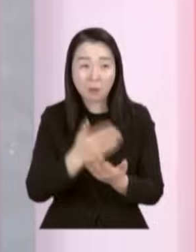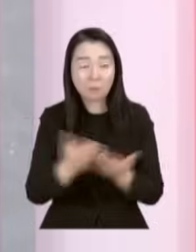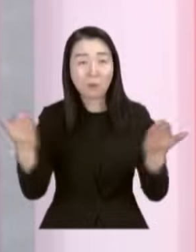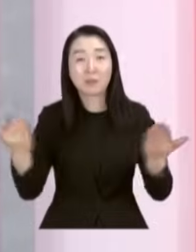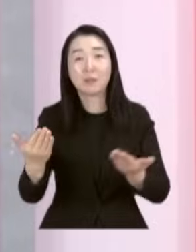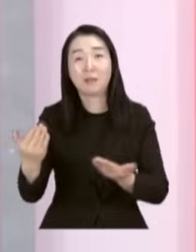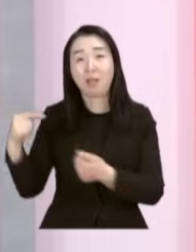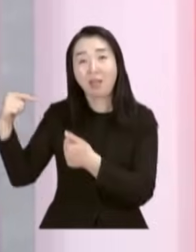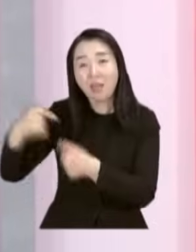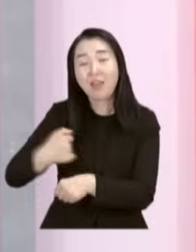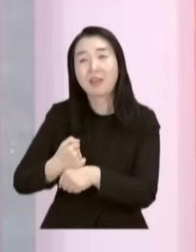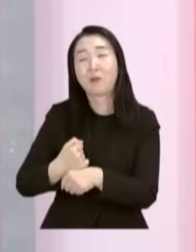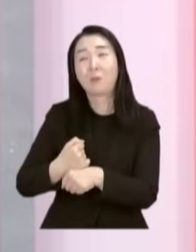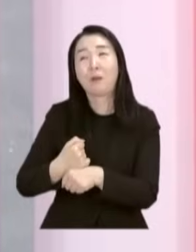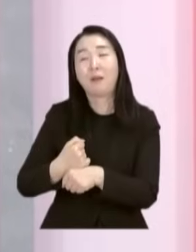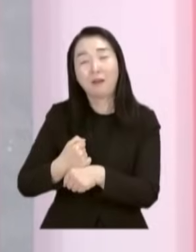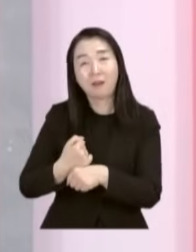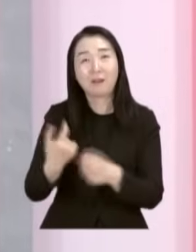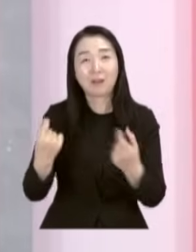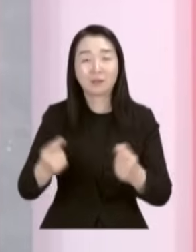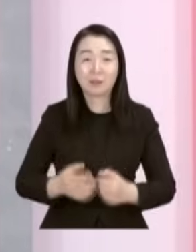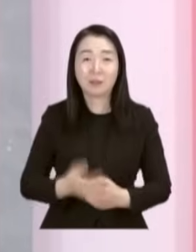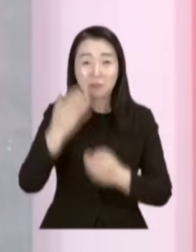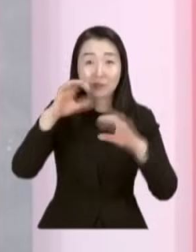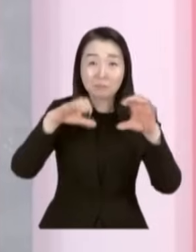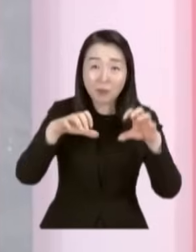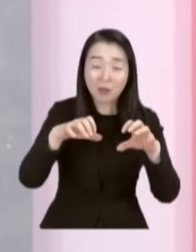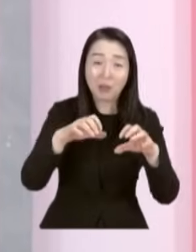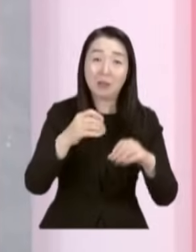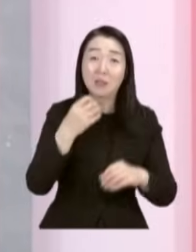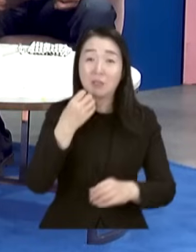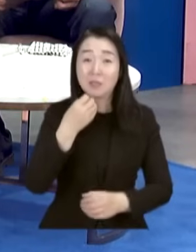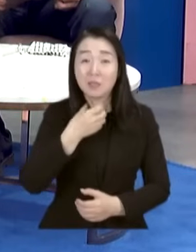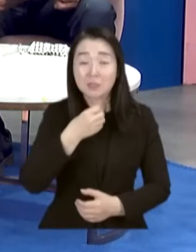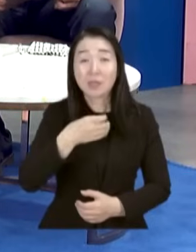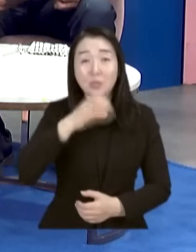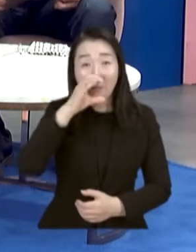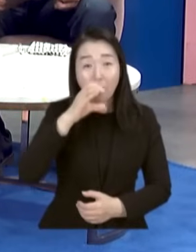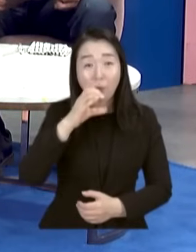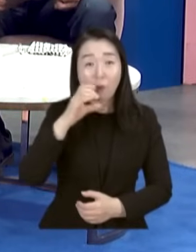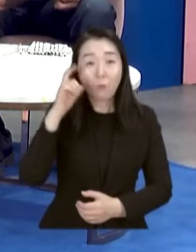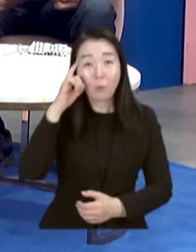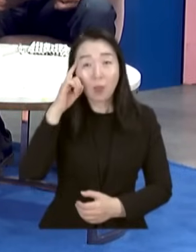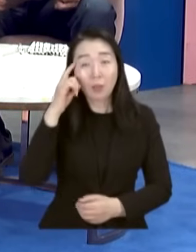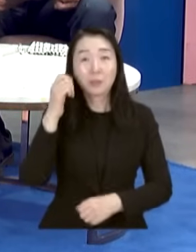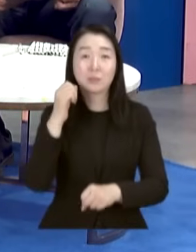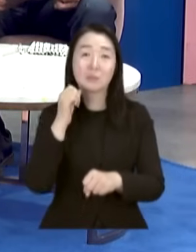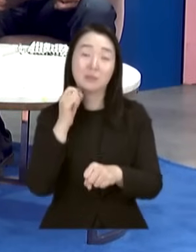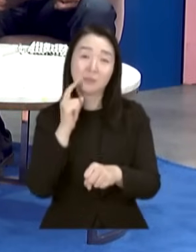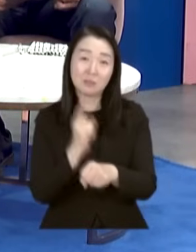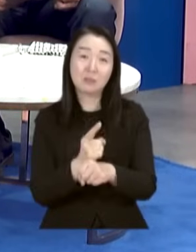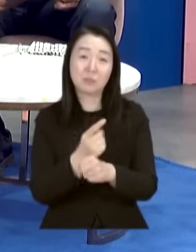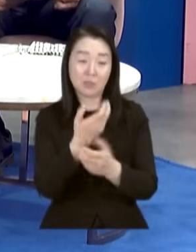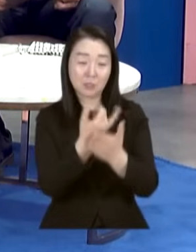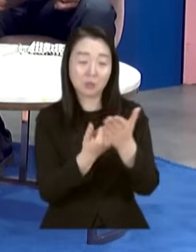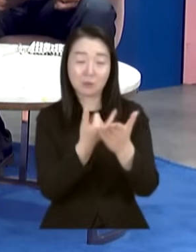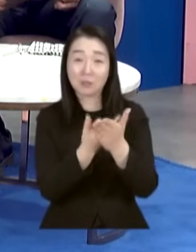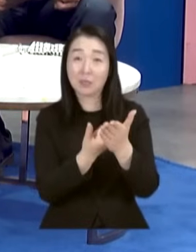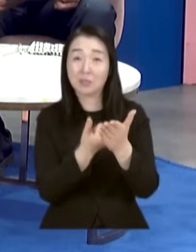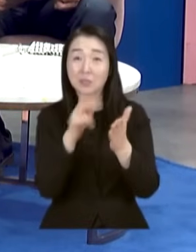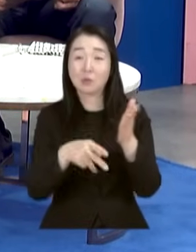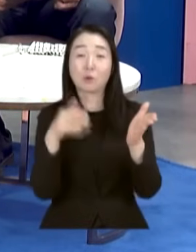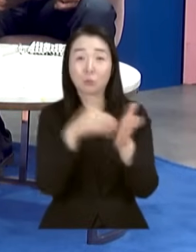하시는구나. 그러면 뭐 김밥 한 줄 사이다 한 모금 먹었더니 이미 청량리 왔어요.